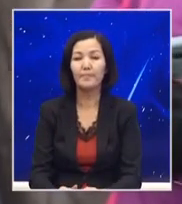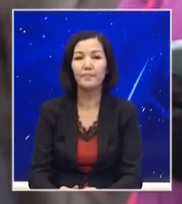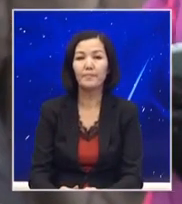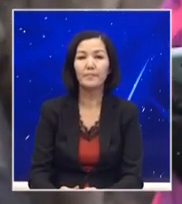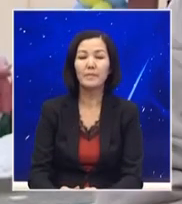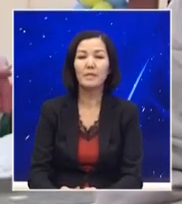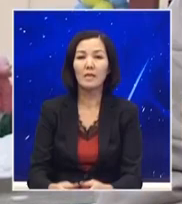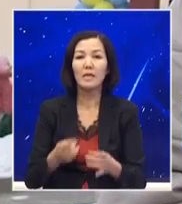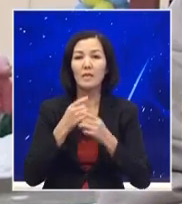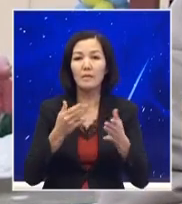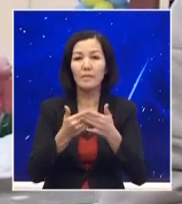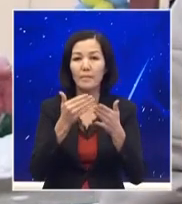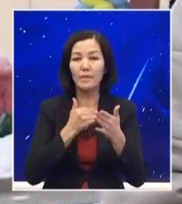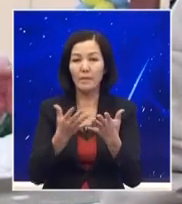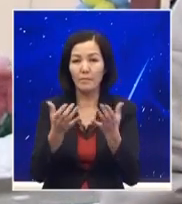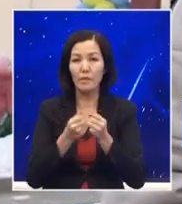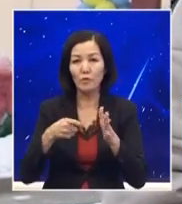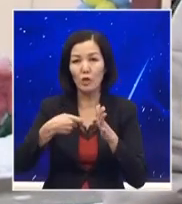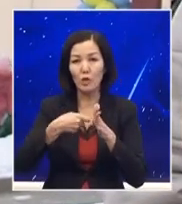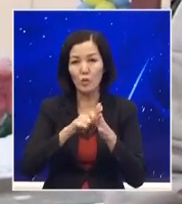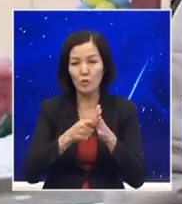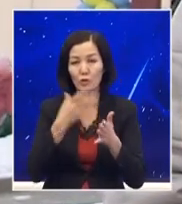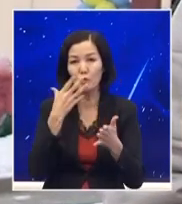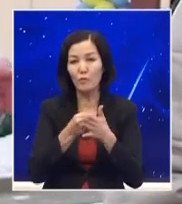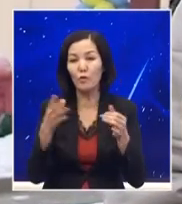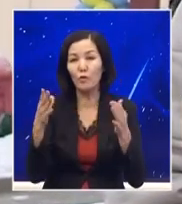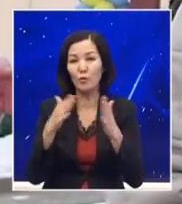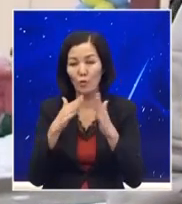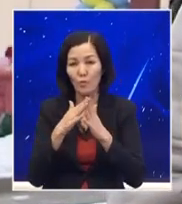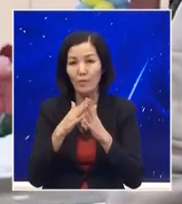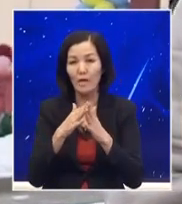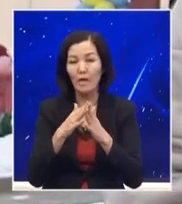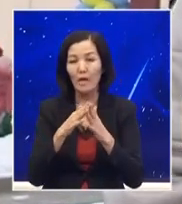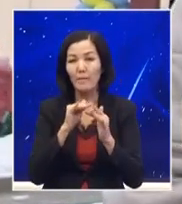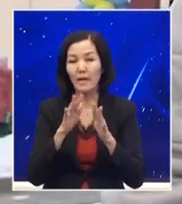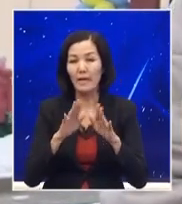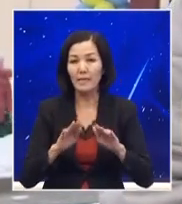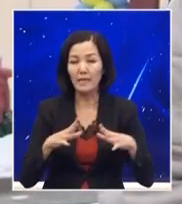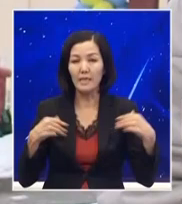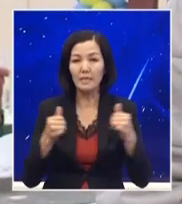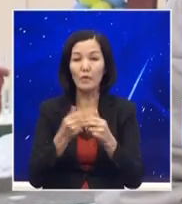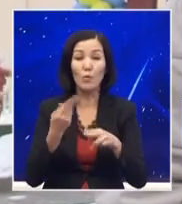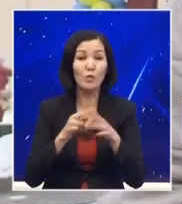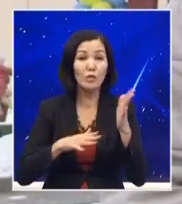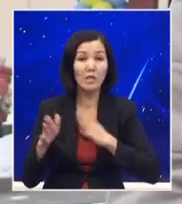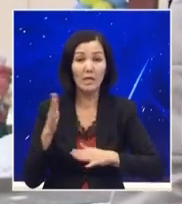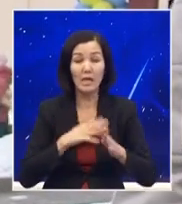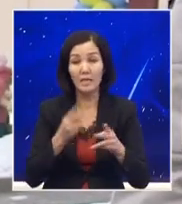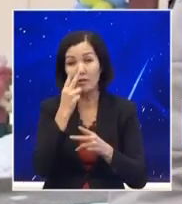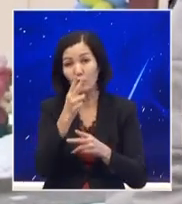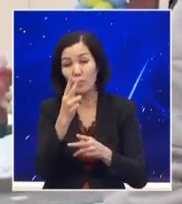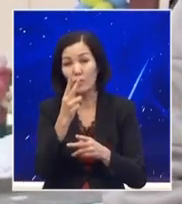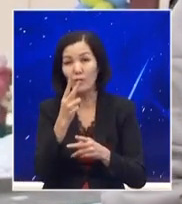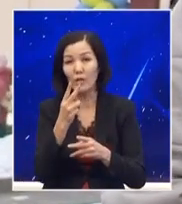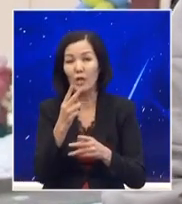В канун Дня независимости получили ключи от частного дома в качестве многодетной семьи. Конечно, радуемся. Уже осмотрели все.